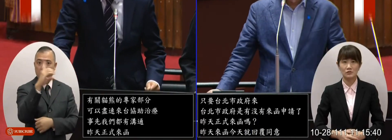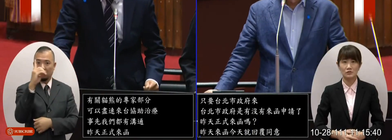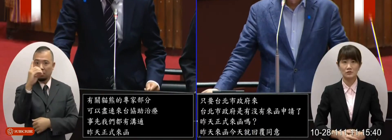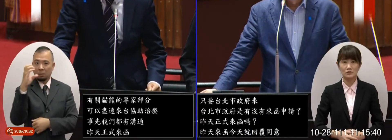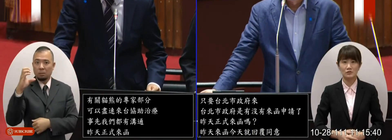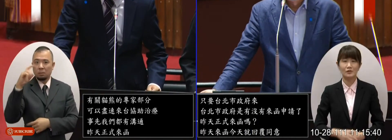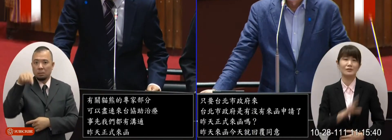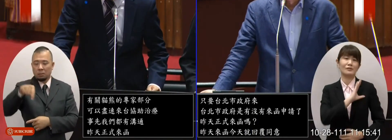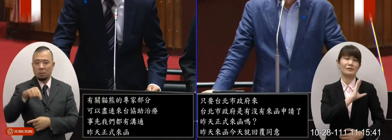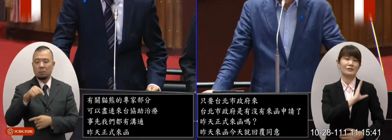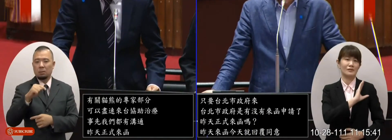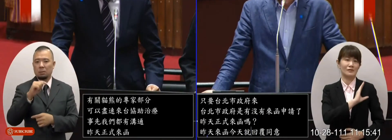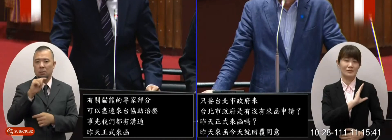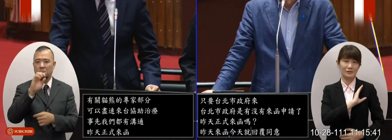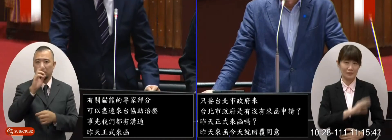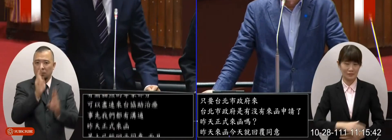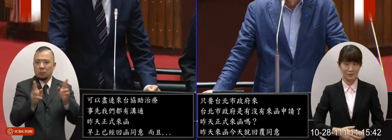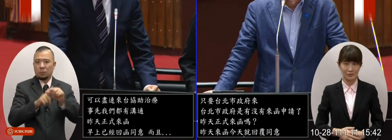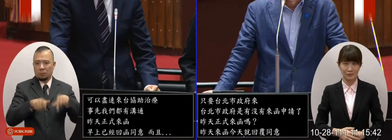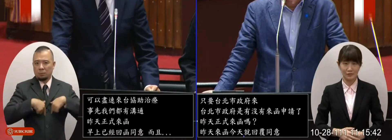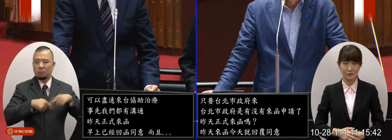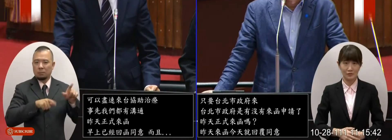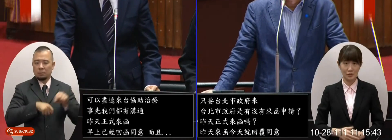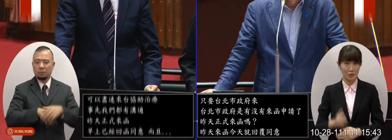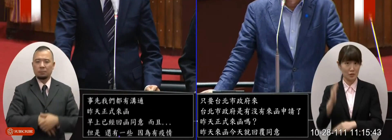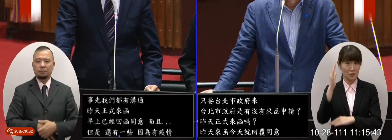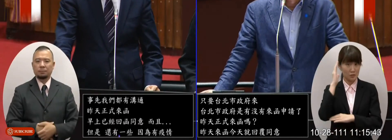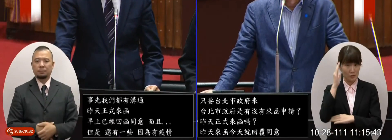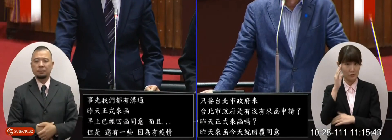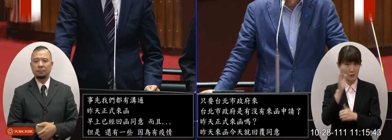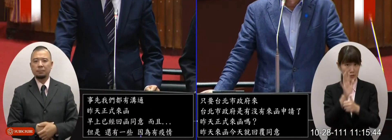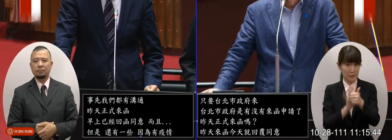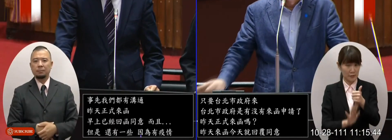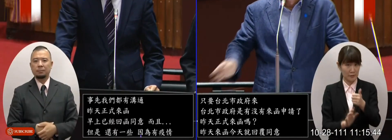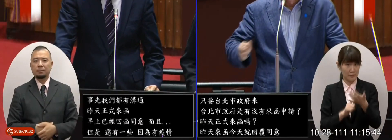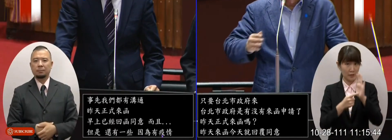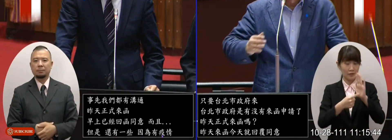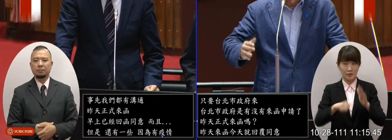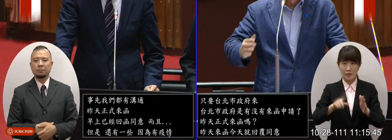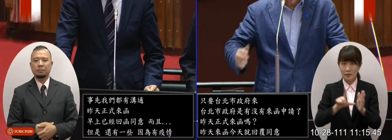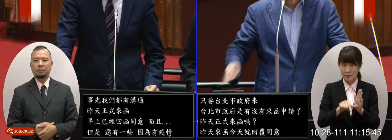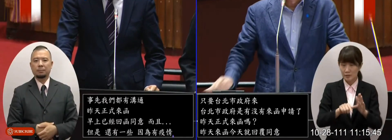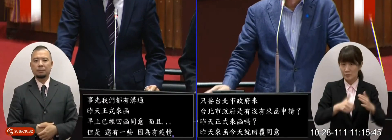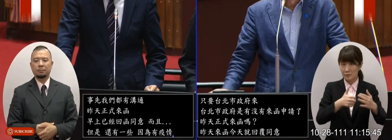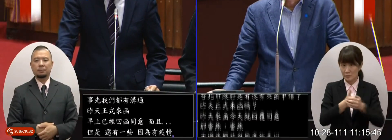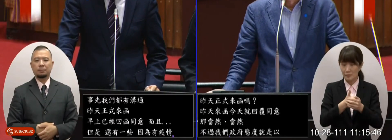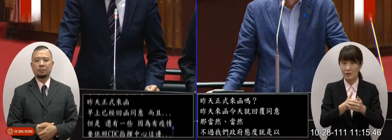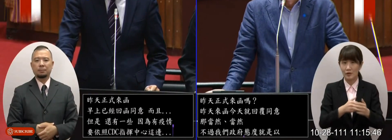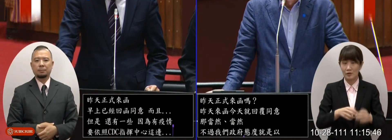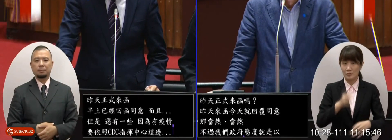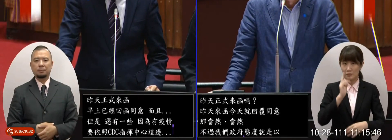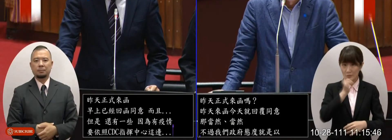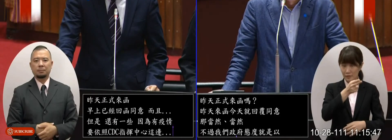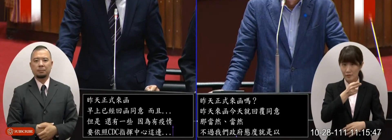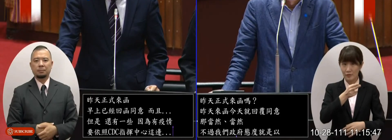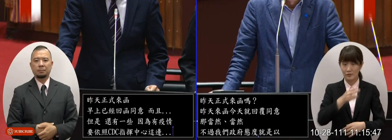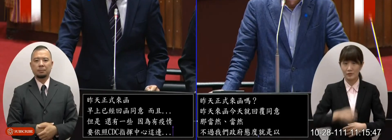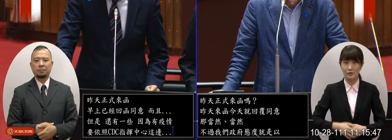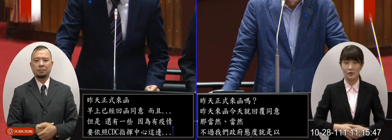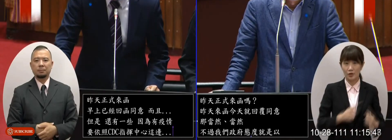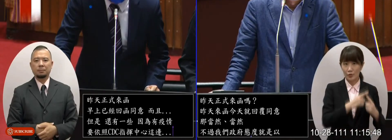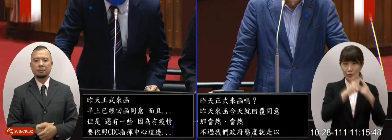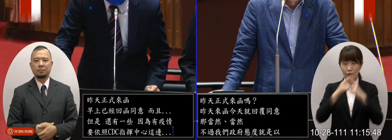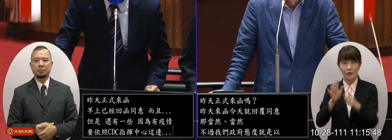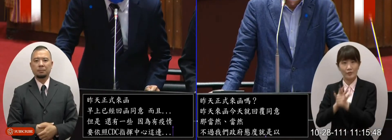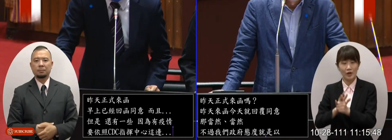边。 那当然哈。不过我们会在我们政府的态度就是以最快的时间来协助这个熊猫的